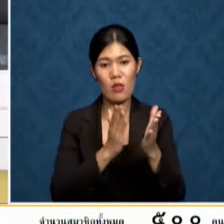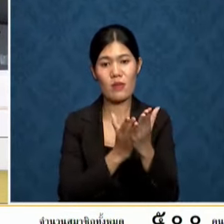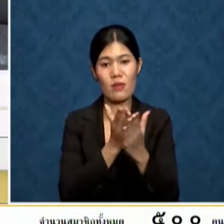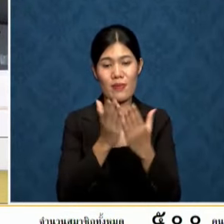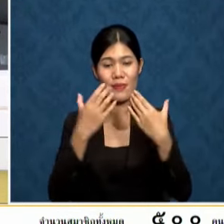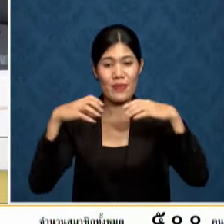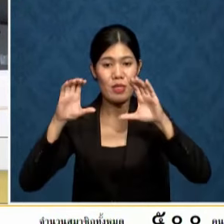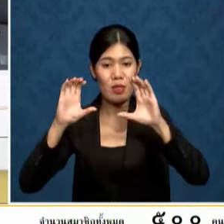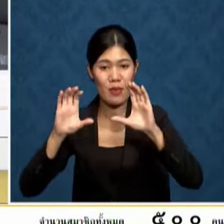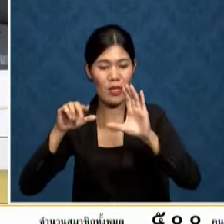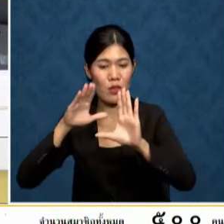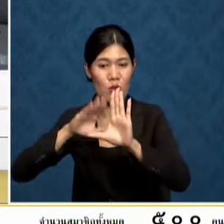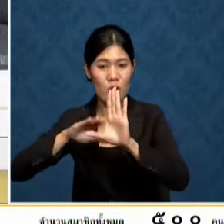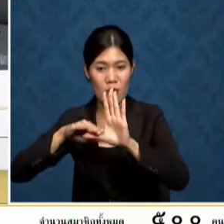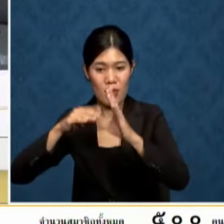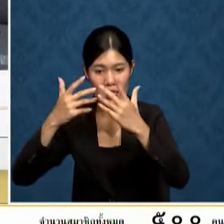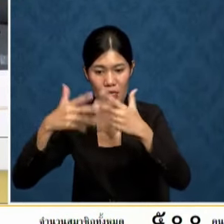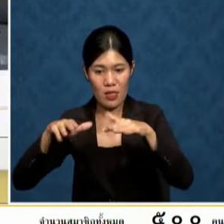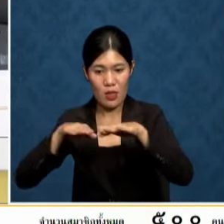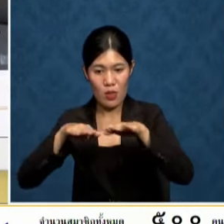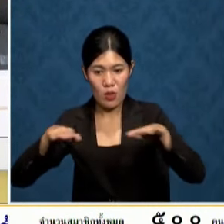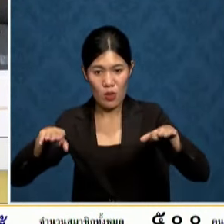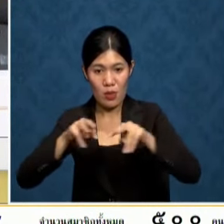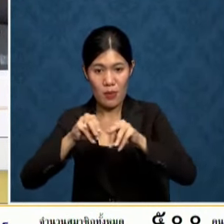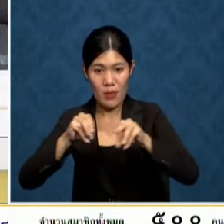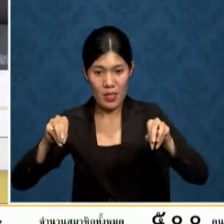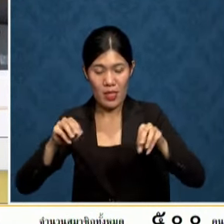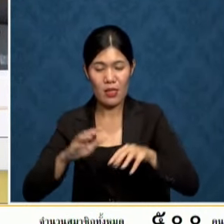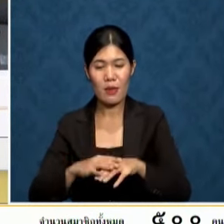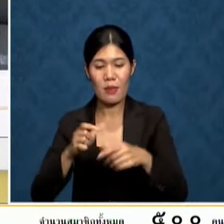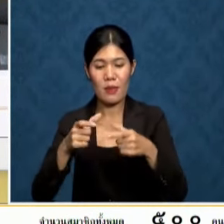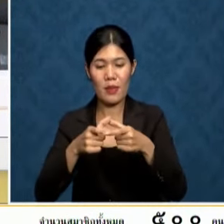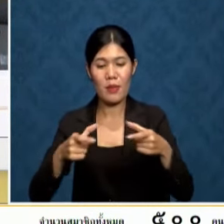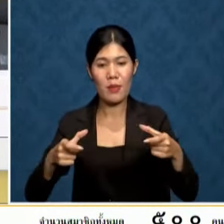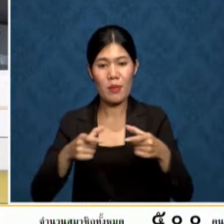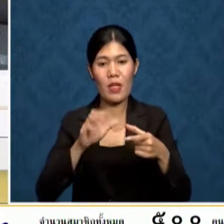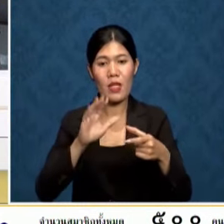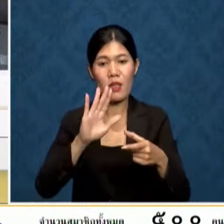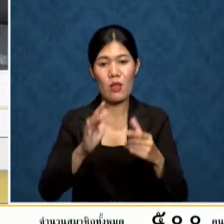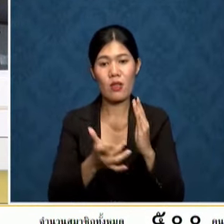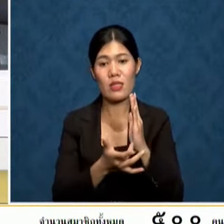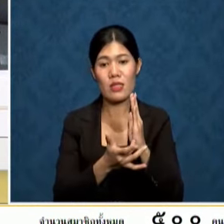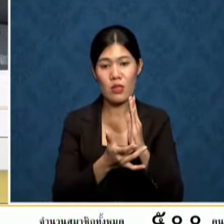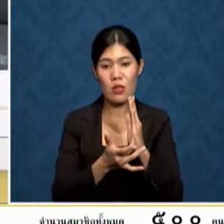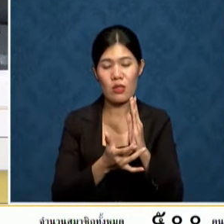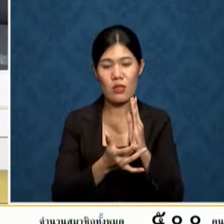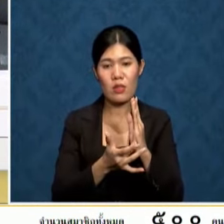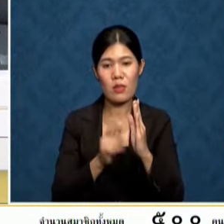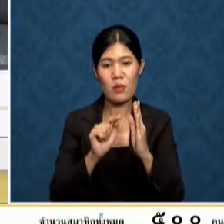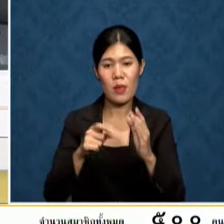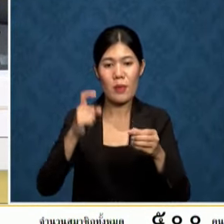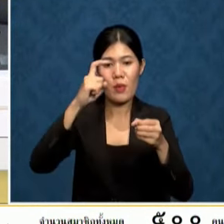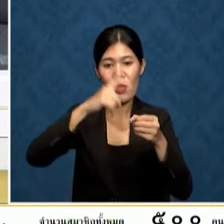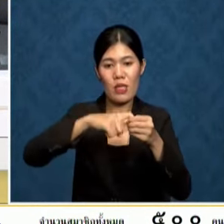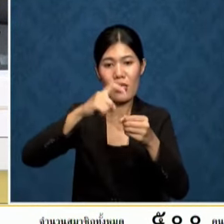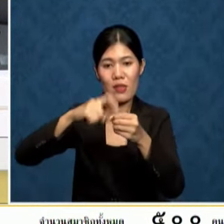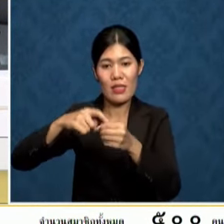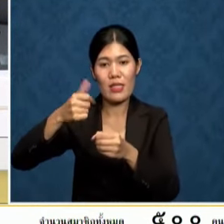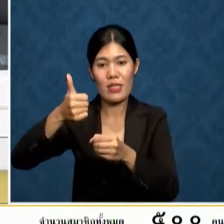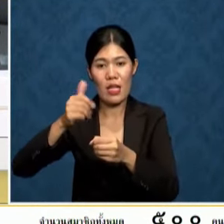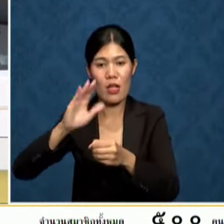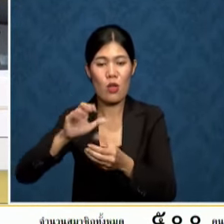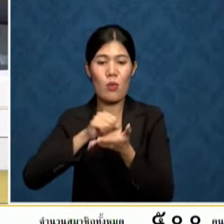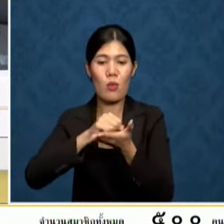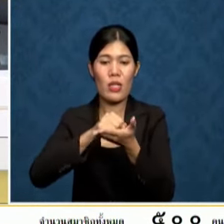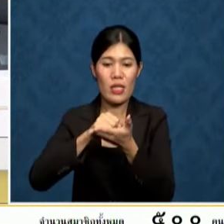มาตรฐานซึ่งจะทำให้บัตรประจำตัวดิจิตอลสามารถใช้ล็อกอินในทุกบริการของรัฐในอนาคต